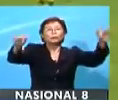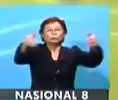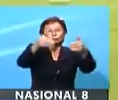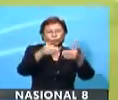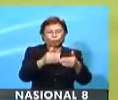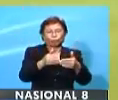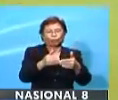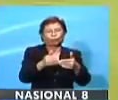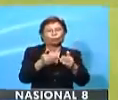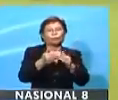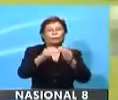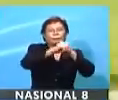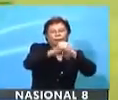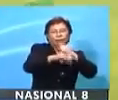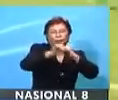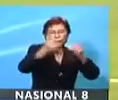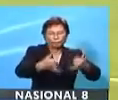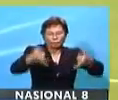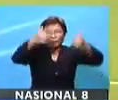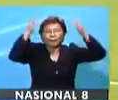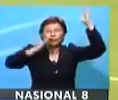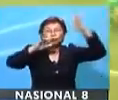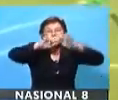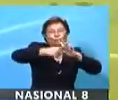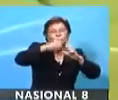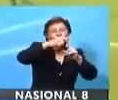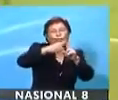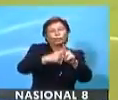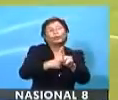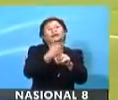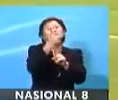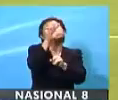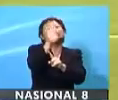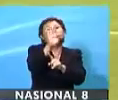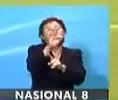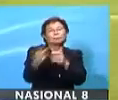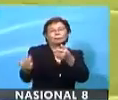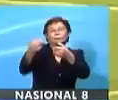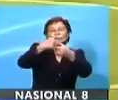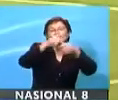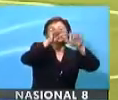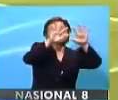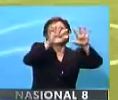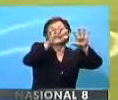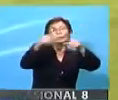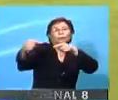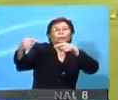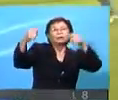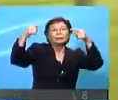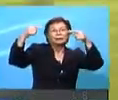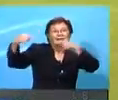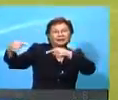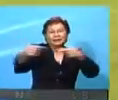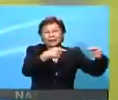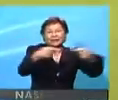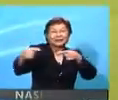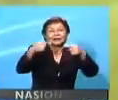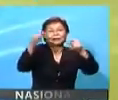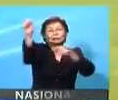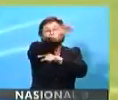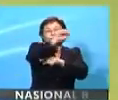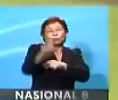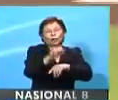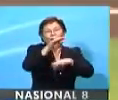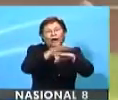tirai menerusi kempen Piala Malaysia bermula bulan depan yang melibatkan 10 pasukan Liga Super, 4 pasukan teratas